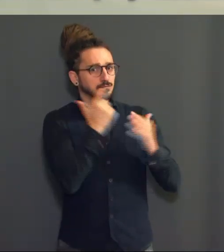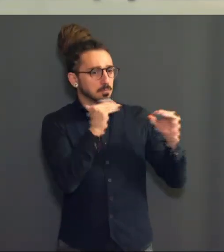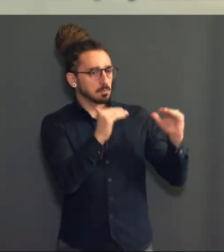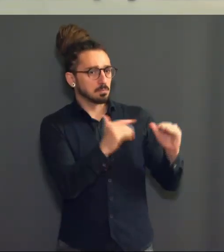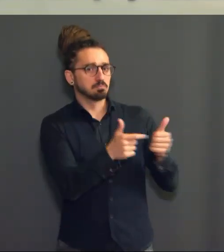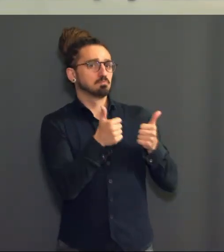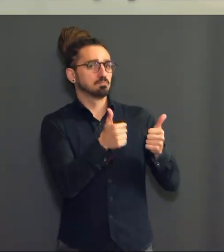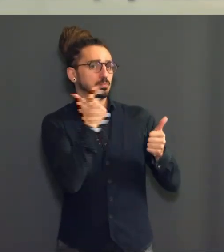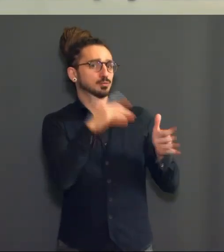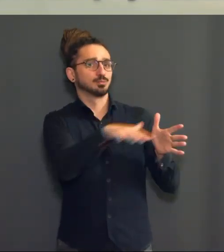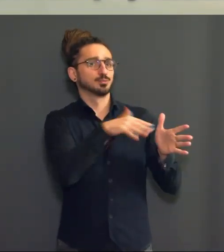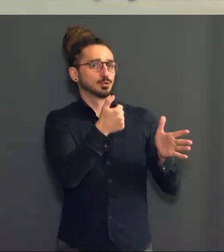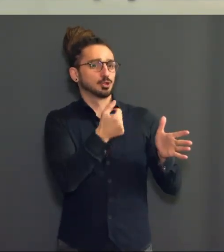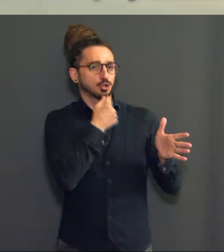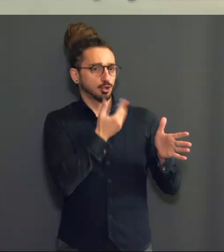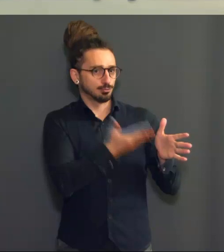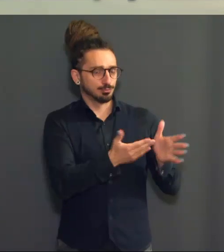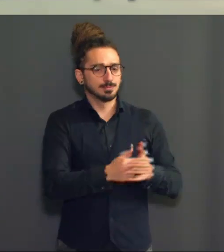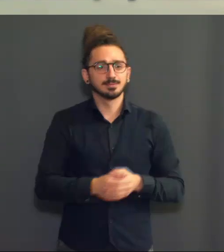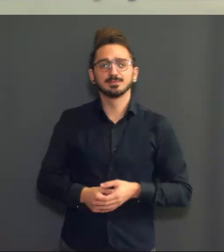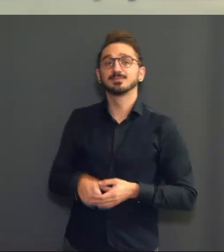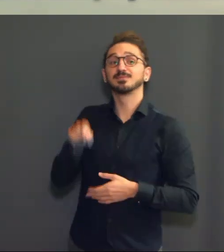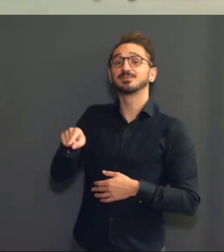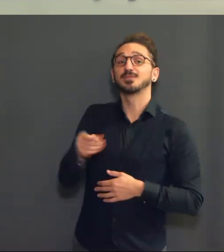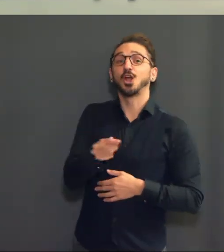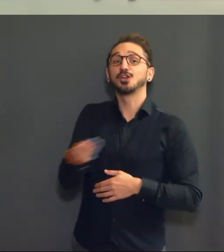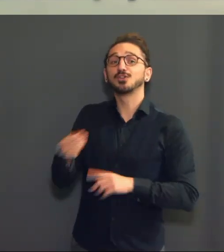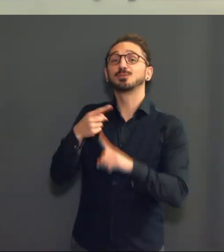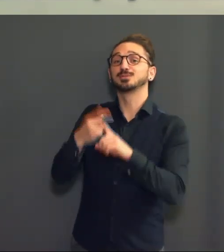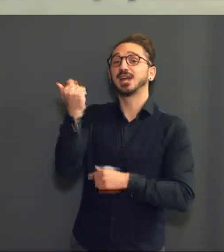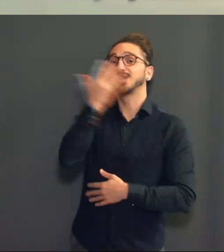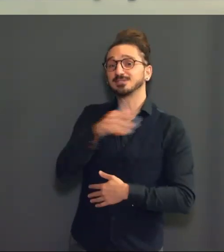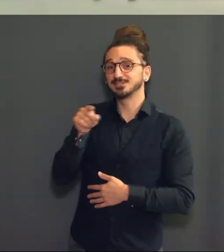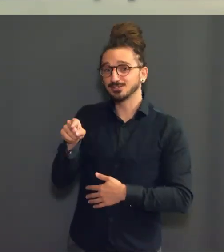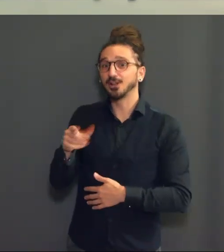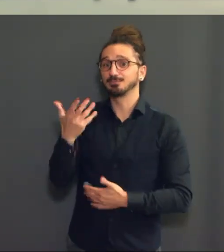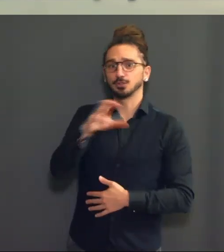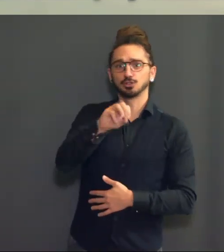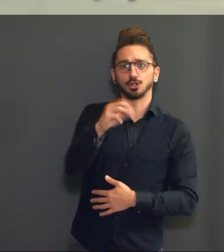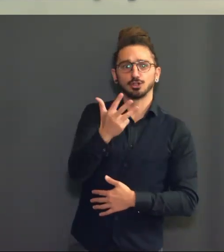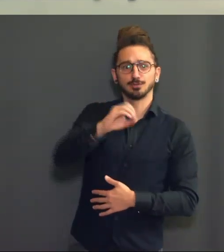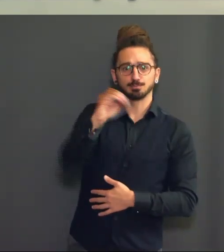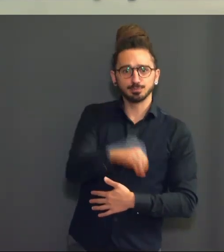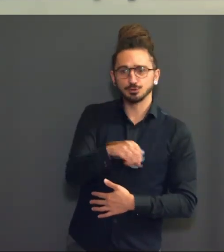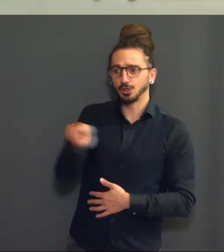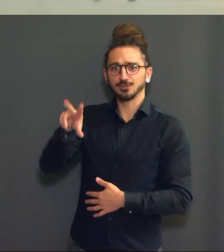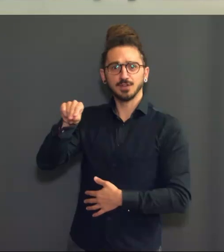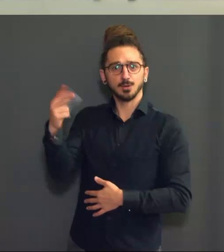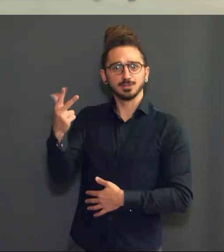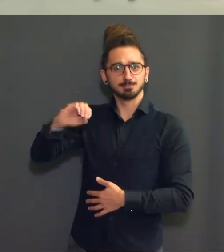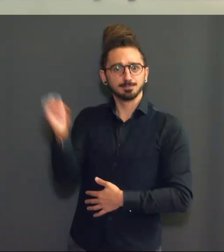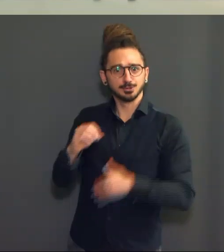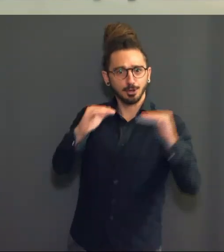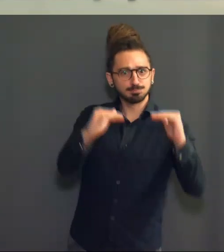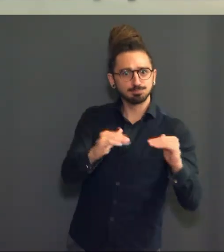les adolescents, avec 39 et 28% de diminution dans ces deux groupes. Par contre, on est frappé par